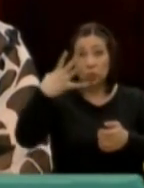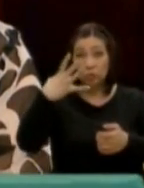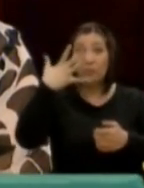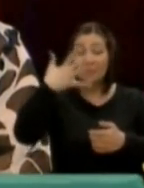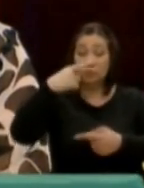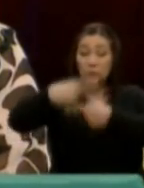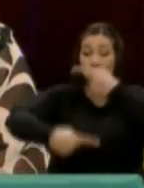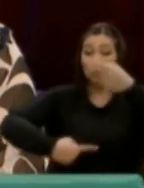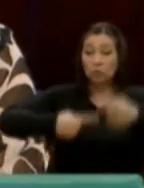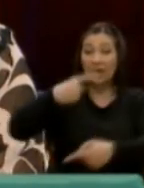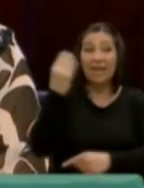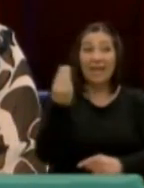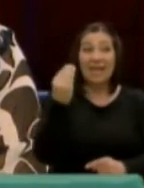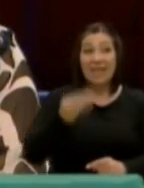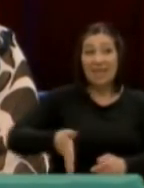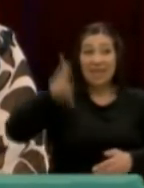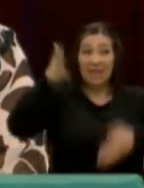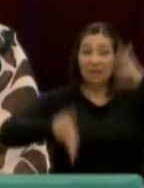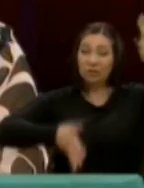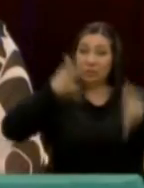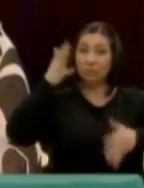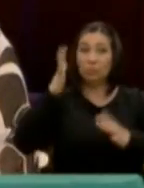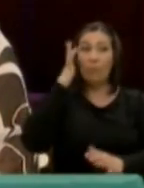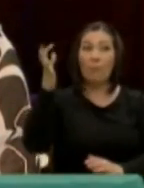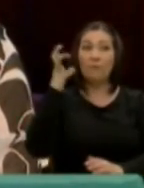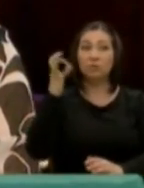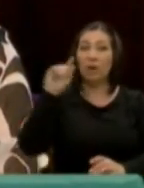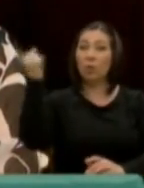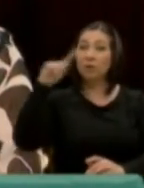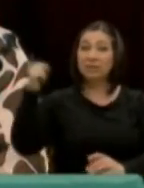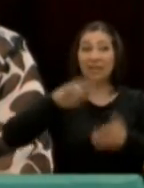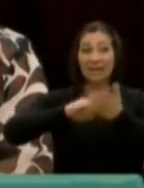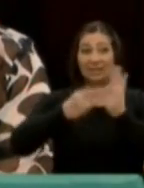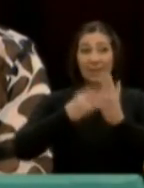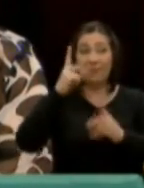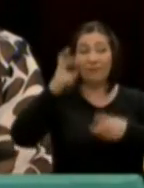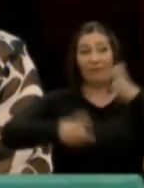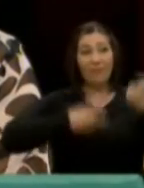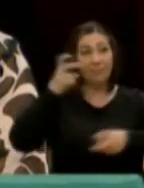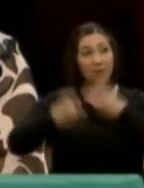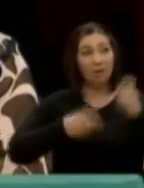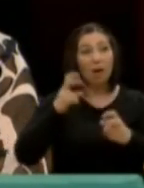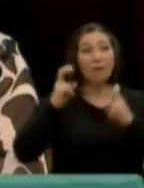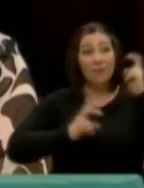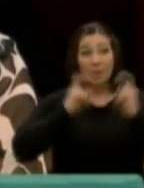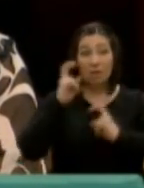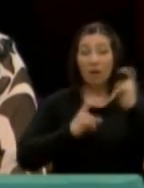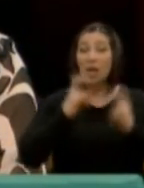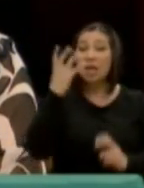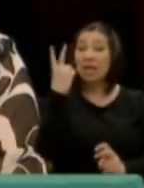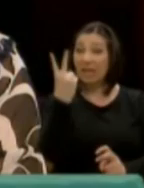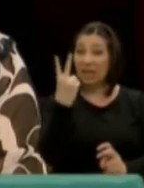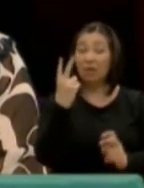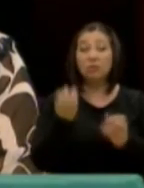kuşak iyi yetişmiş bireyleriyle profesyonel yöneticileri idaresinde bir fabrika, 2 imalathane, 4